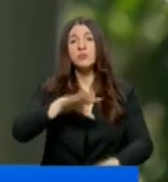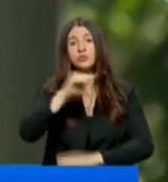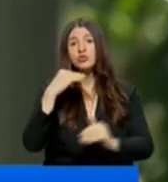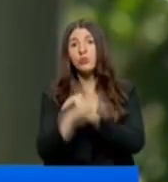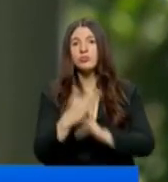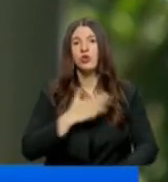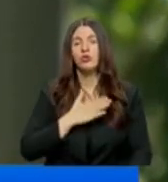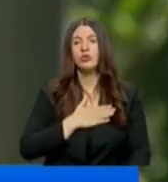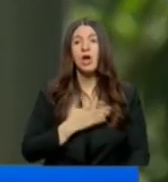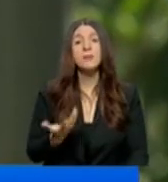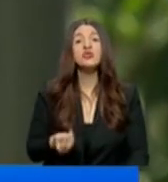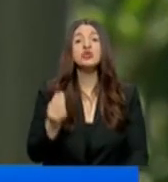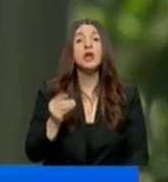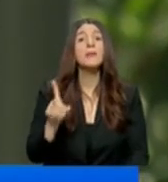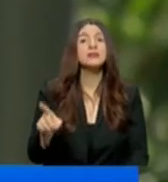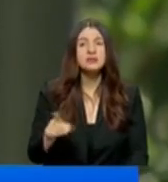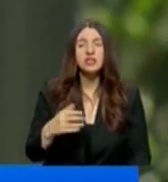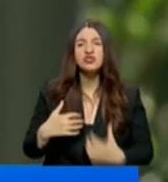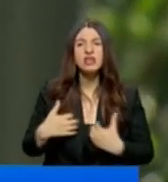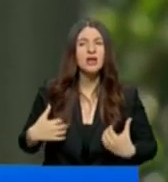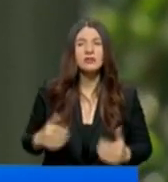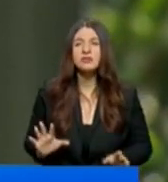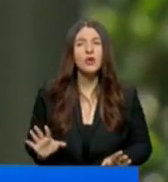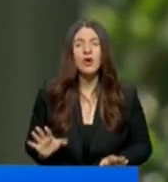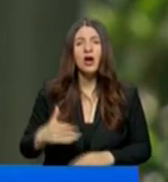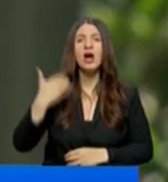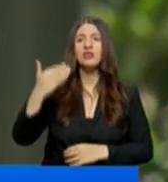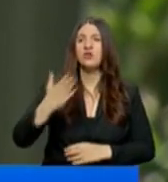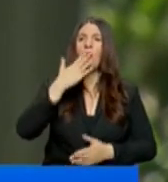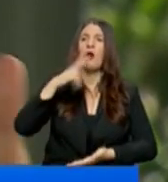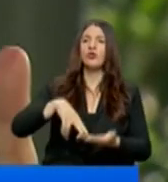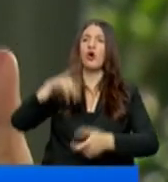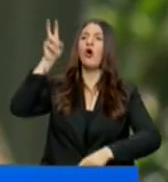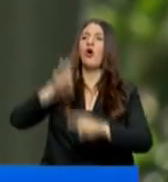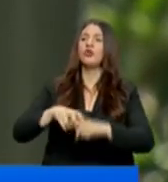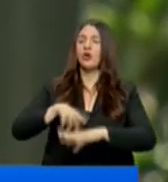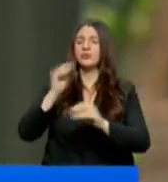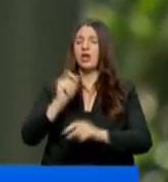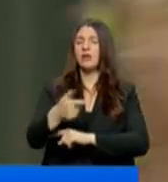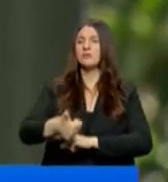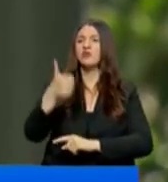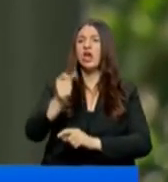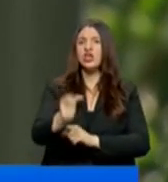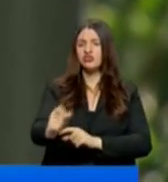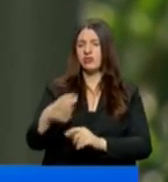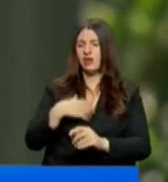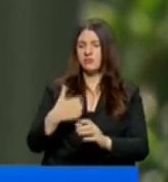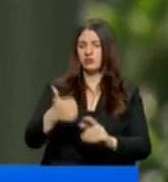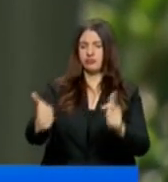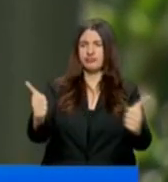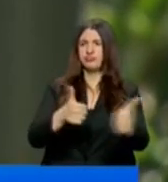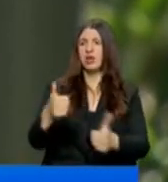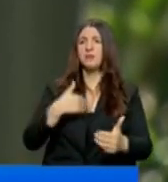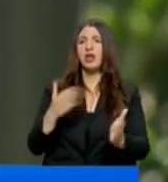önünde. Ama çıkamaz. Cesaret edemez. Dışarıdan okuyor, oturuyor. Bütün il başkanlarını, ilçe başkanlarını çağırıyor.